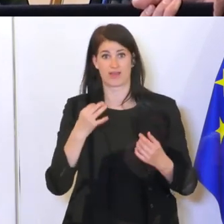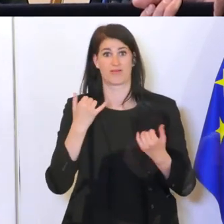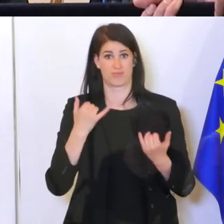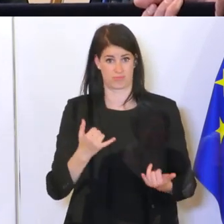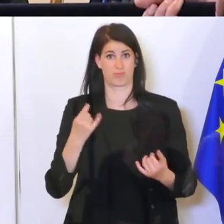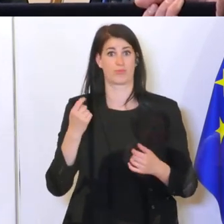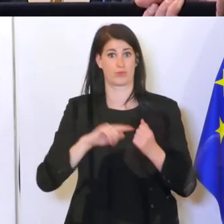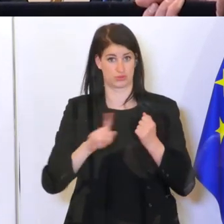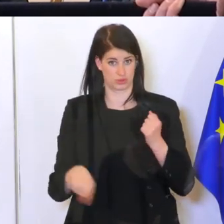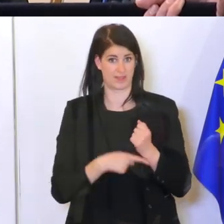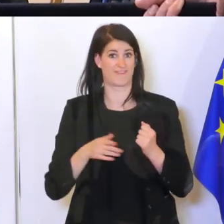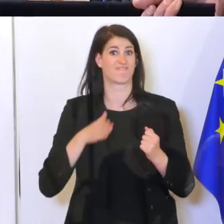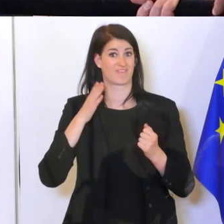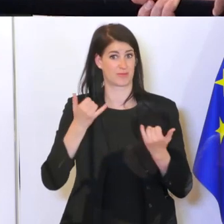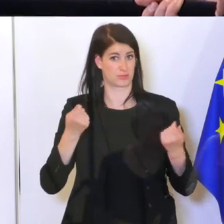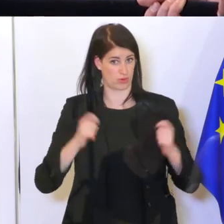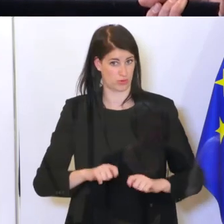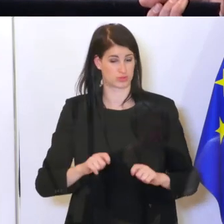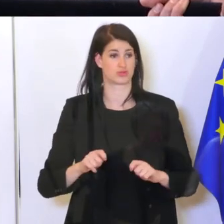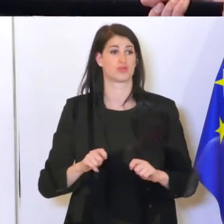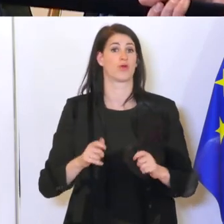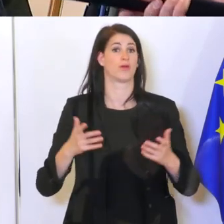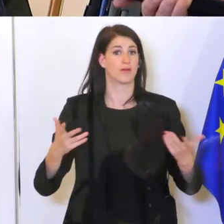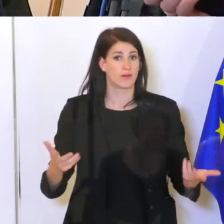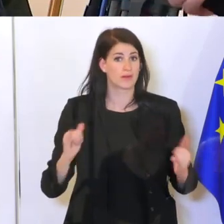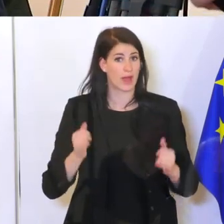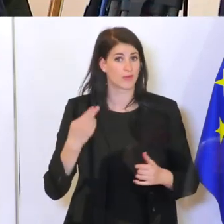oder ohne Corona-Milliarde? Möge ich bitte mitstellen.